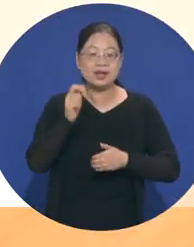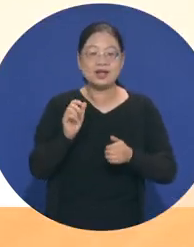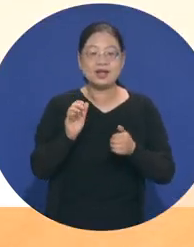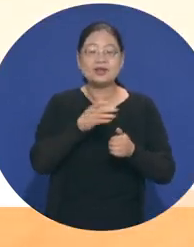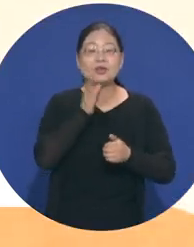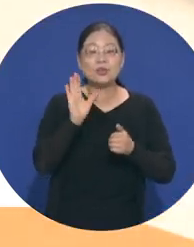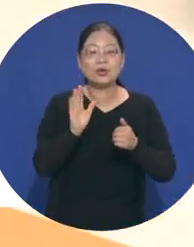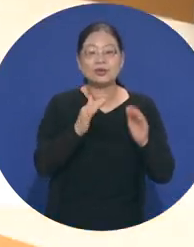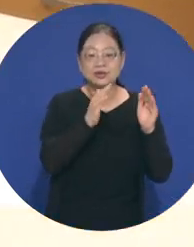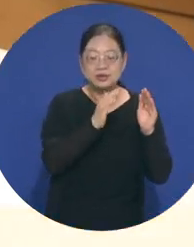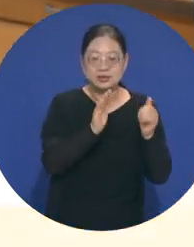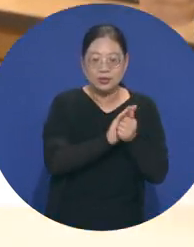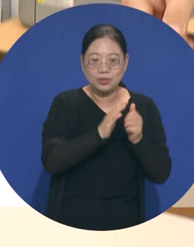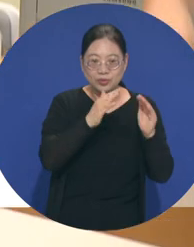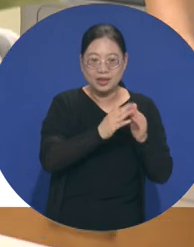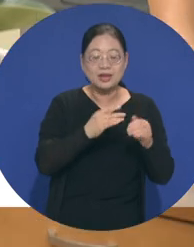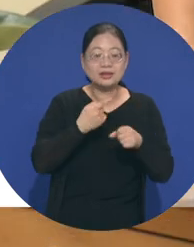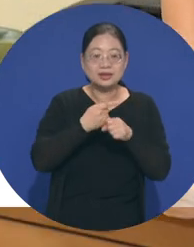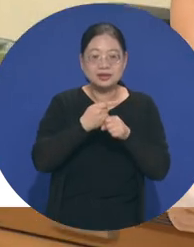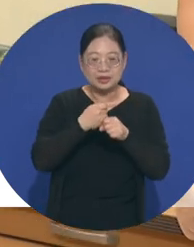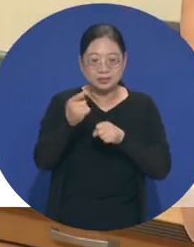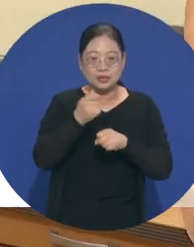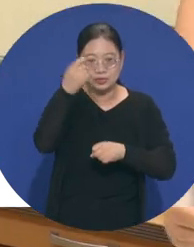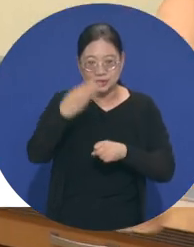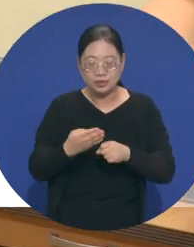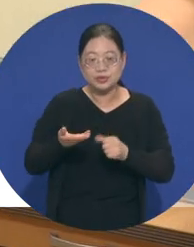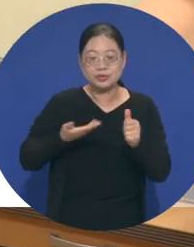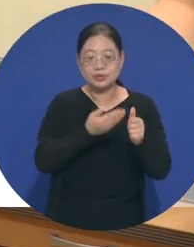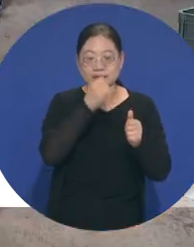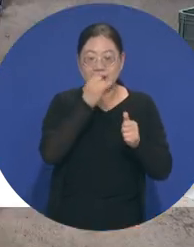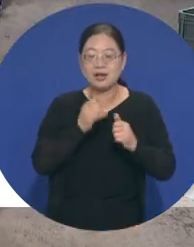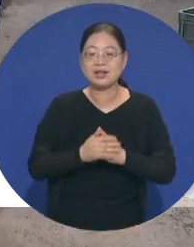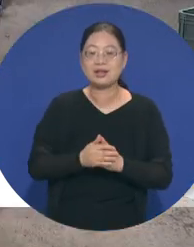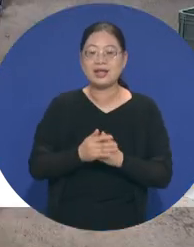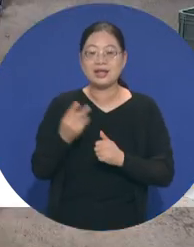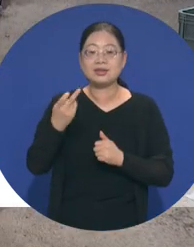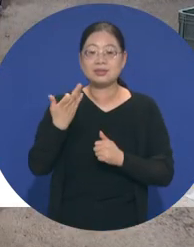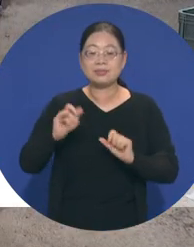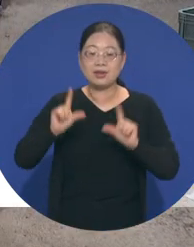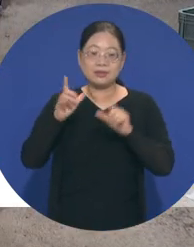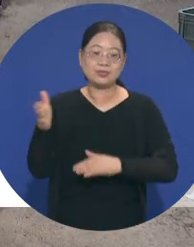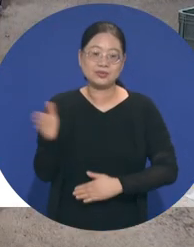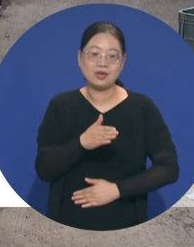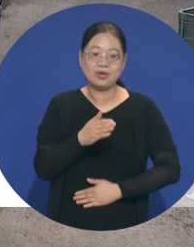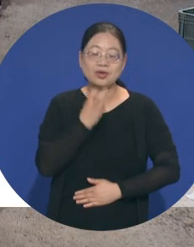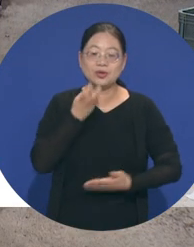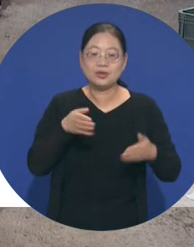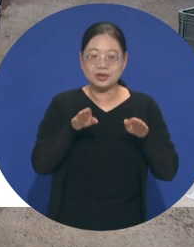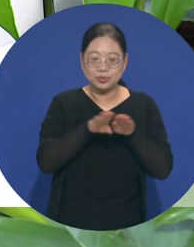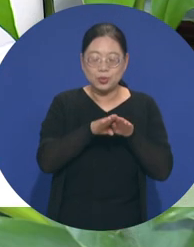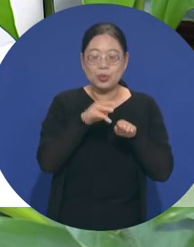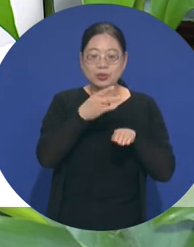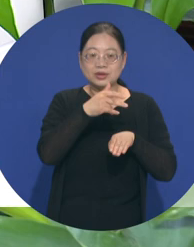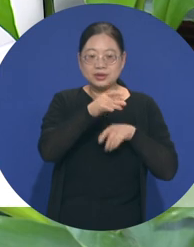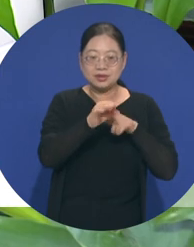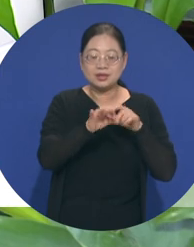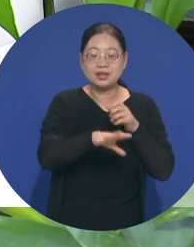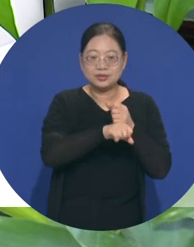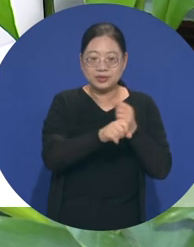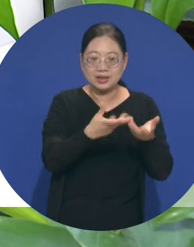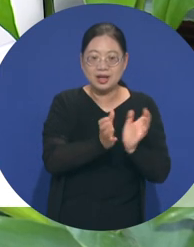경로당은 내년부터 순차적으로 지급됩니다 한편 돈은 2018년부터 도과 기관